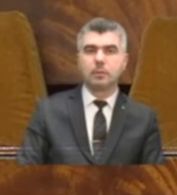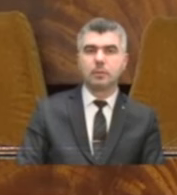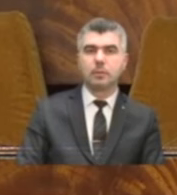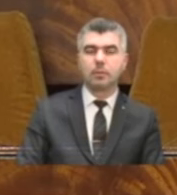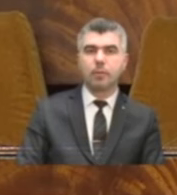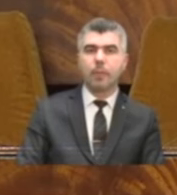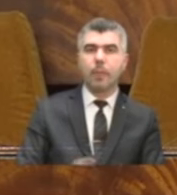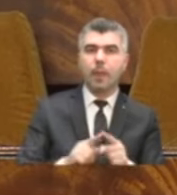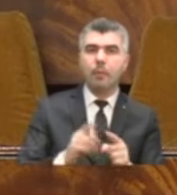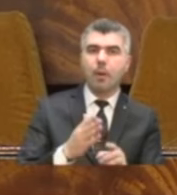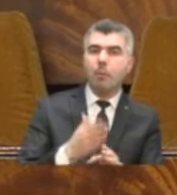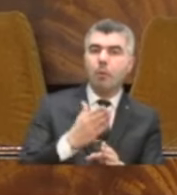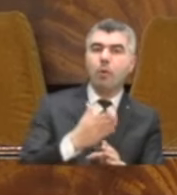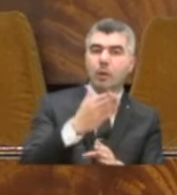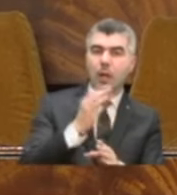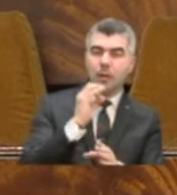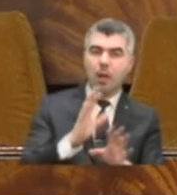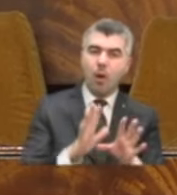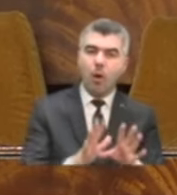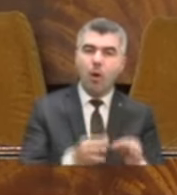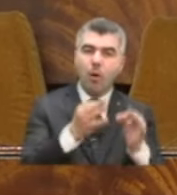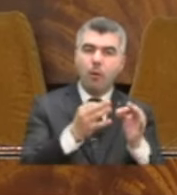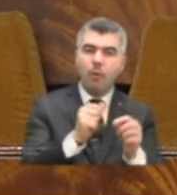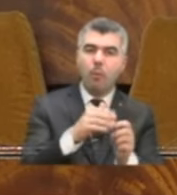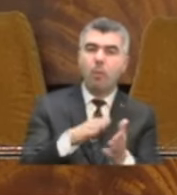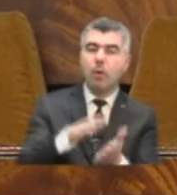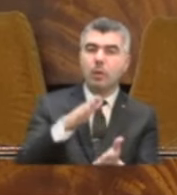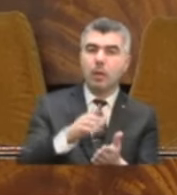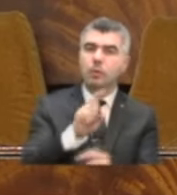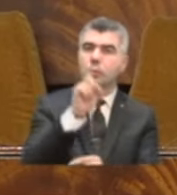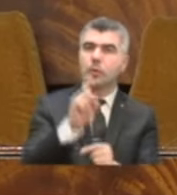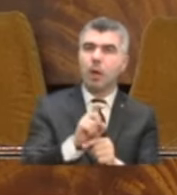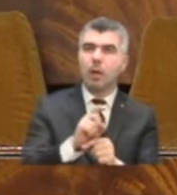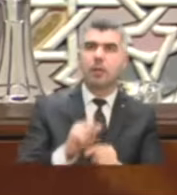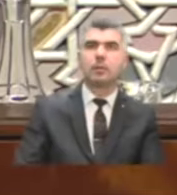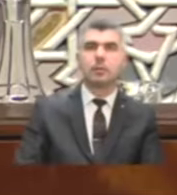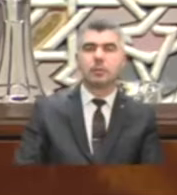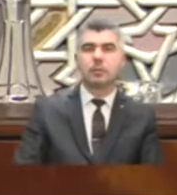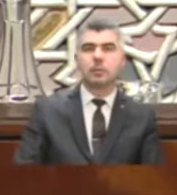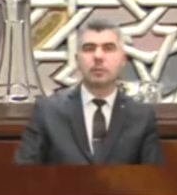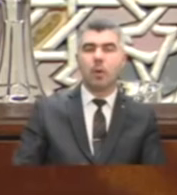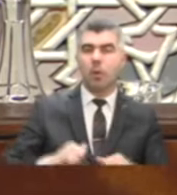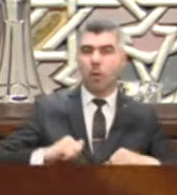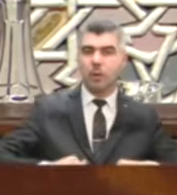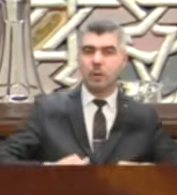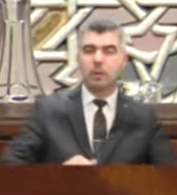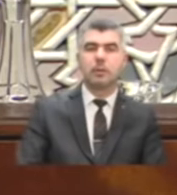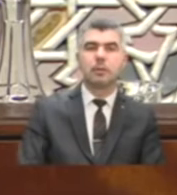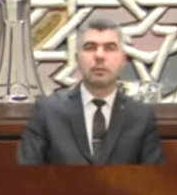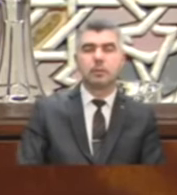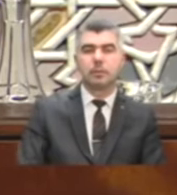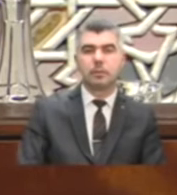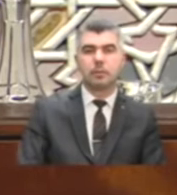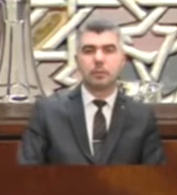عن آفاق تطوير اكتشاف الغاز وكذا مستجداته ببلادنا نسائلكم. السيدة الوزيرة.